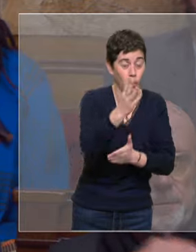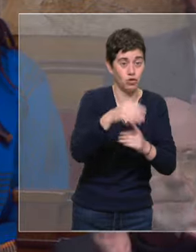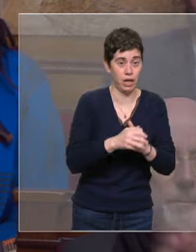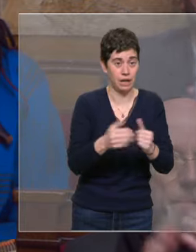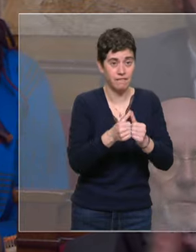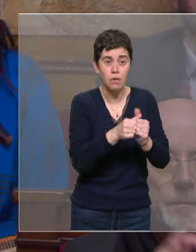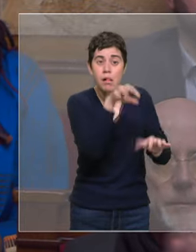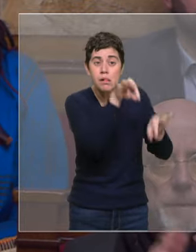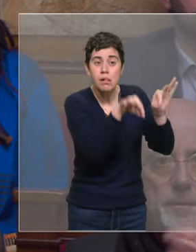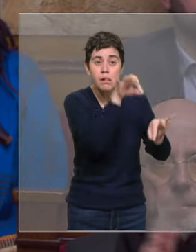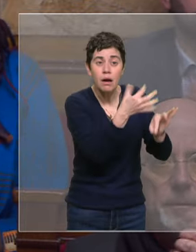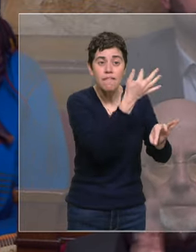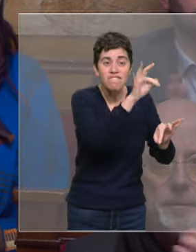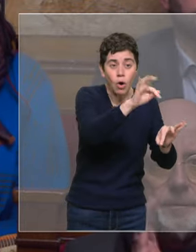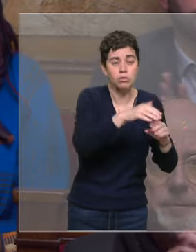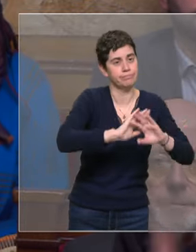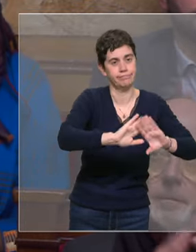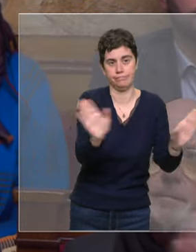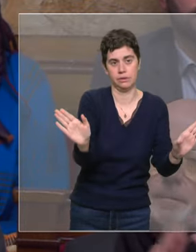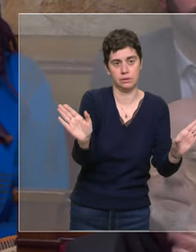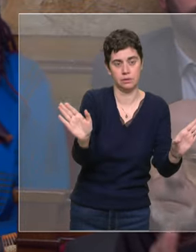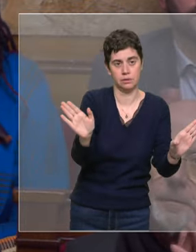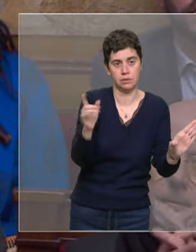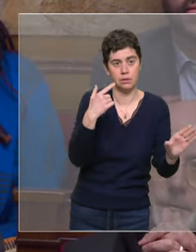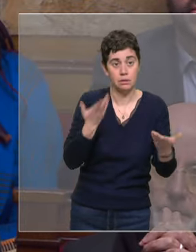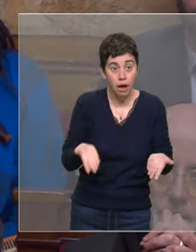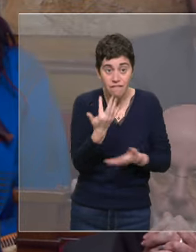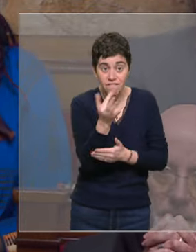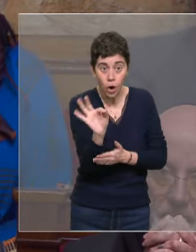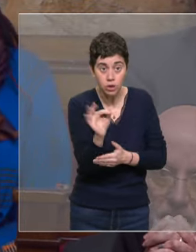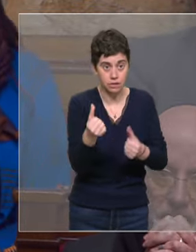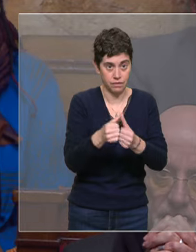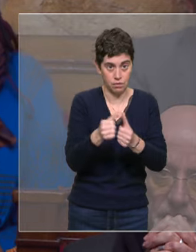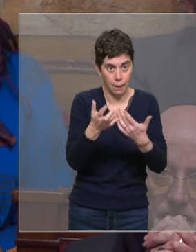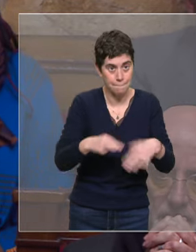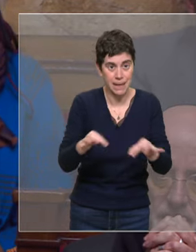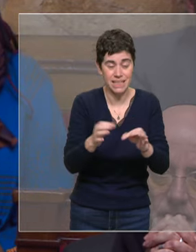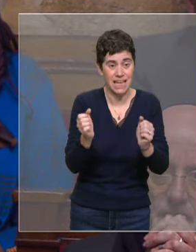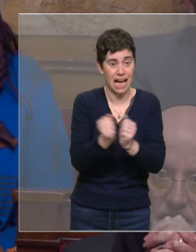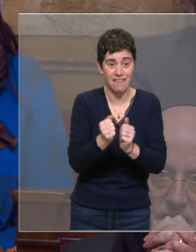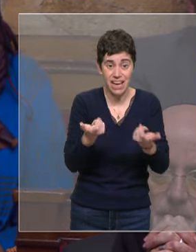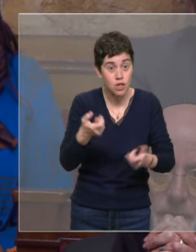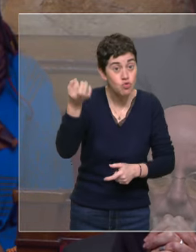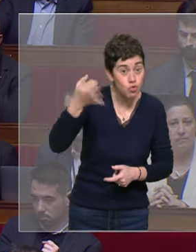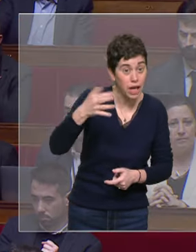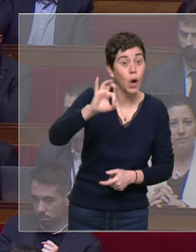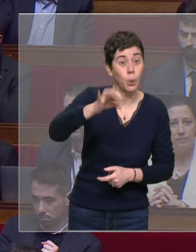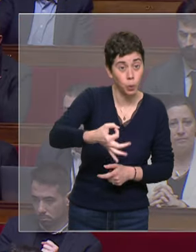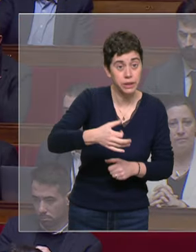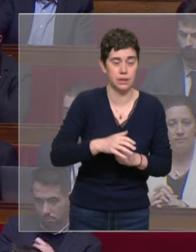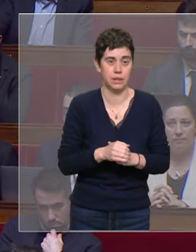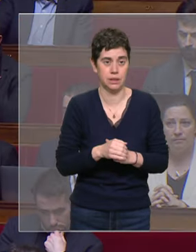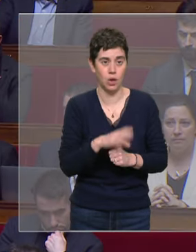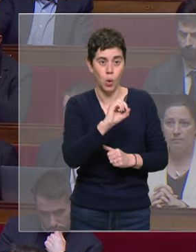juste cause ukrainienne. La France est une puissance dotée de l'arme nucléaire, membre permanent du Conseil de sécurité